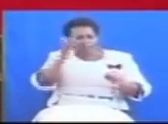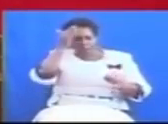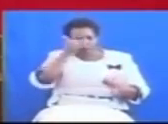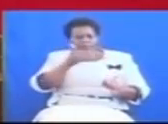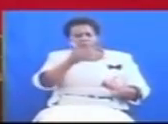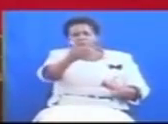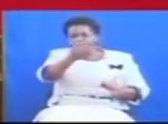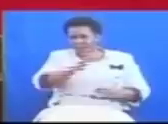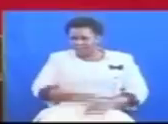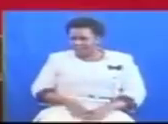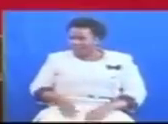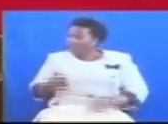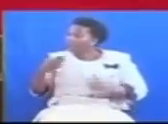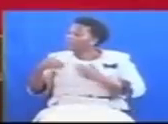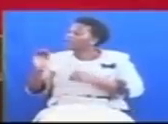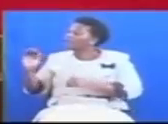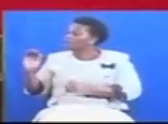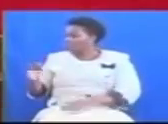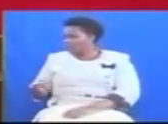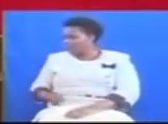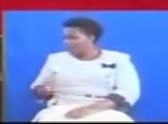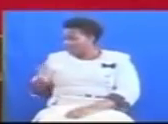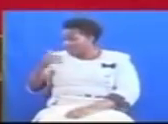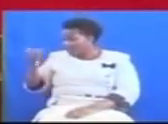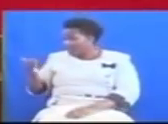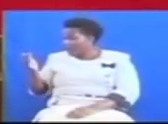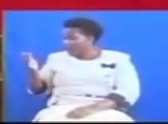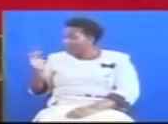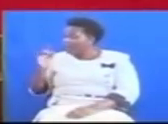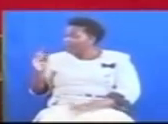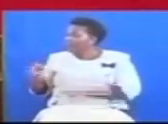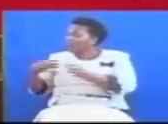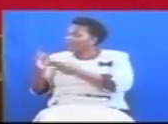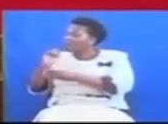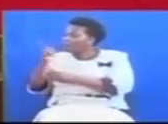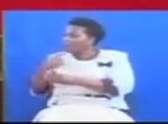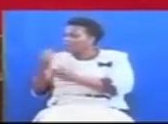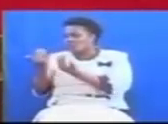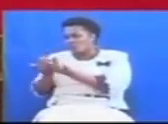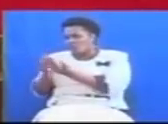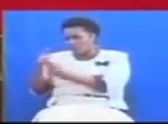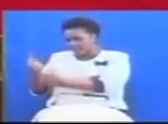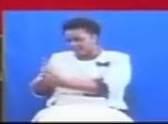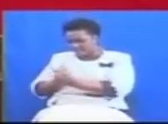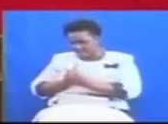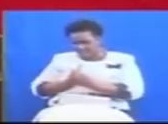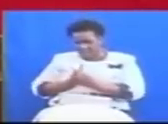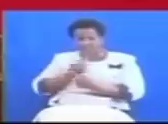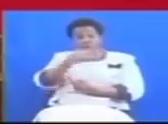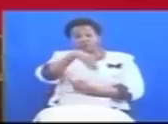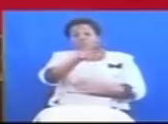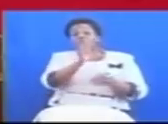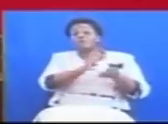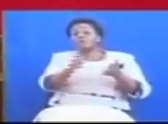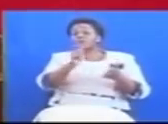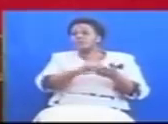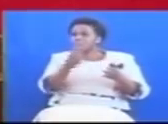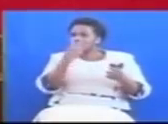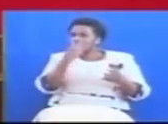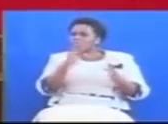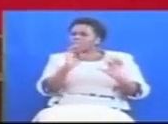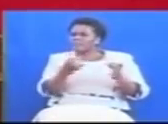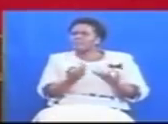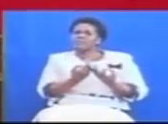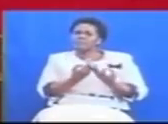mheshimiwa mbunge baada ya kujibu swali hili, naomba tukutane naye tuelekee ofisini kwa namna ambavyo ya kufuatilia, na kwa kuwa